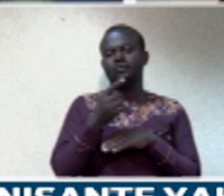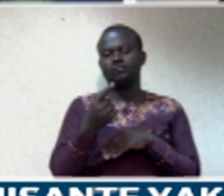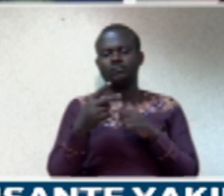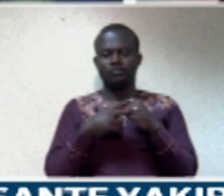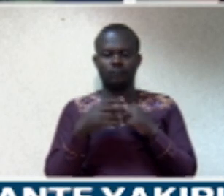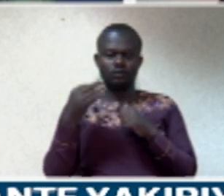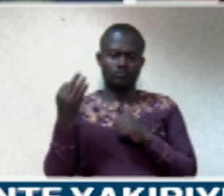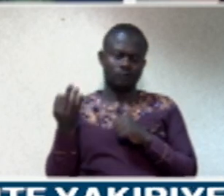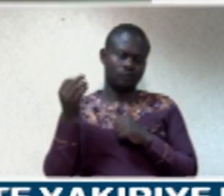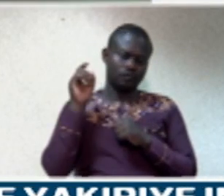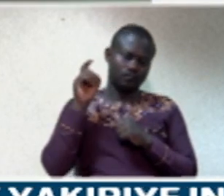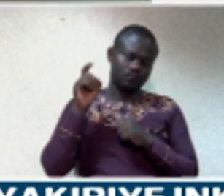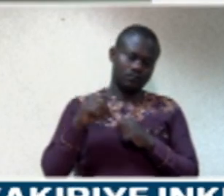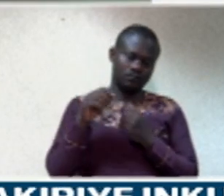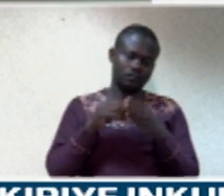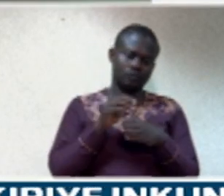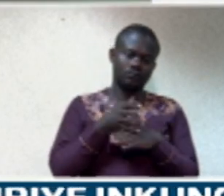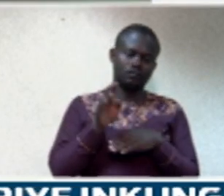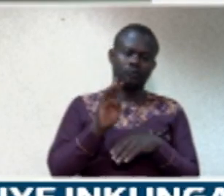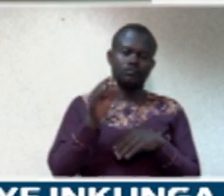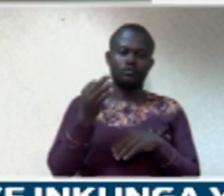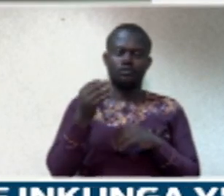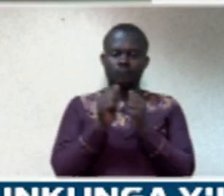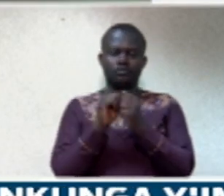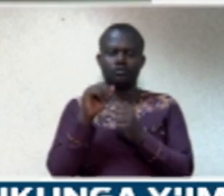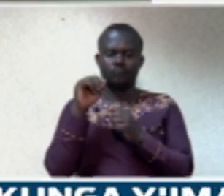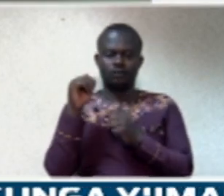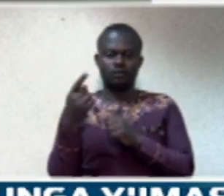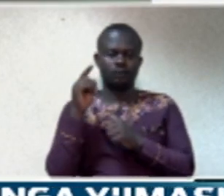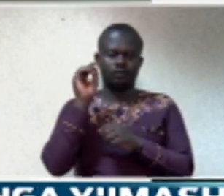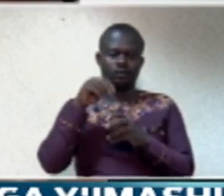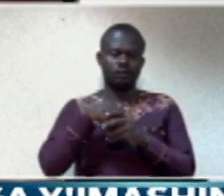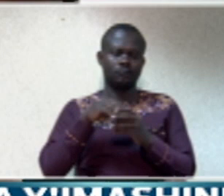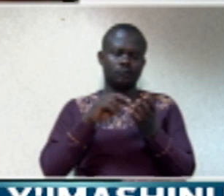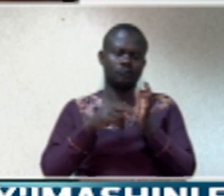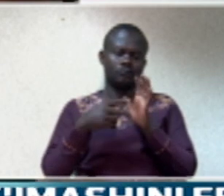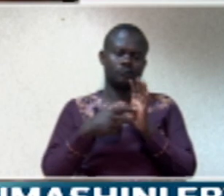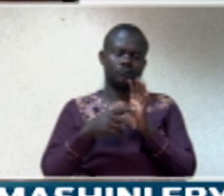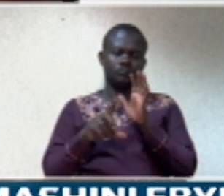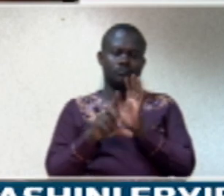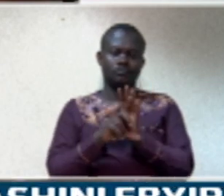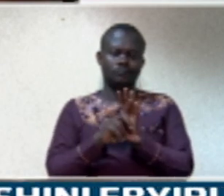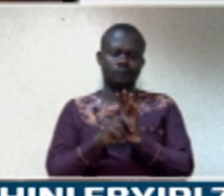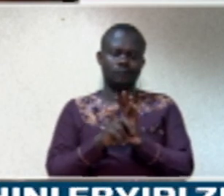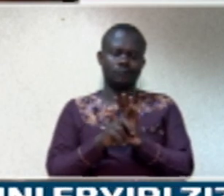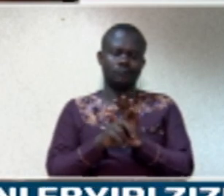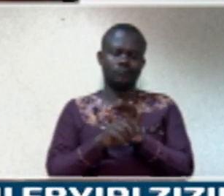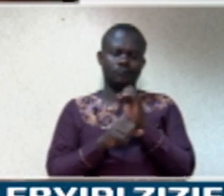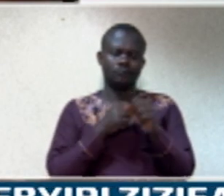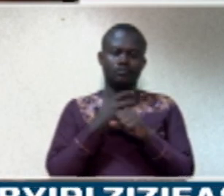173 bizakenera arenga miliyari 311 bizajya muri uyu mushinga w'itegeko ry'ingengo y'imari ya leta